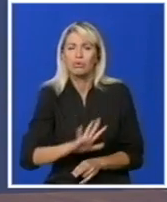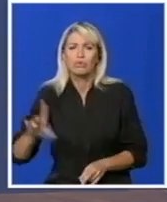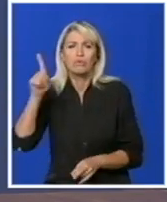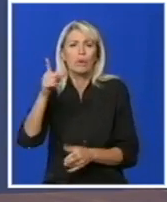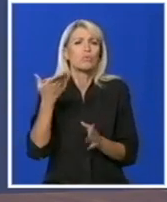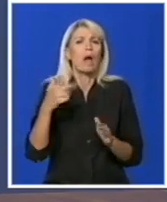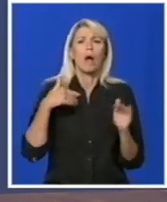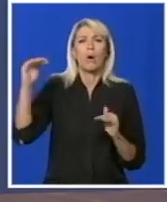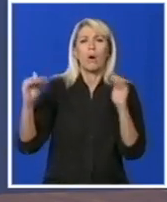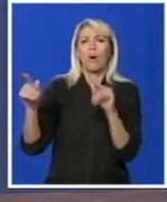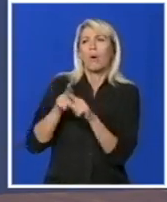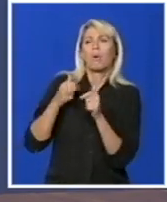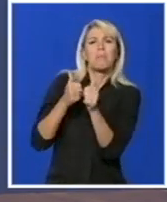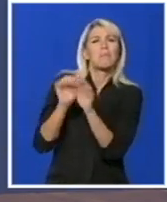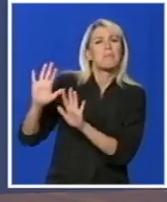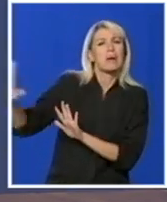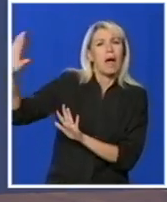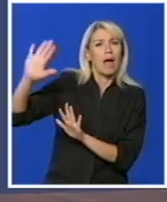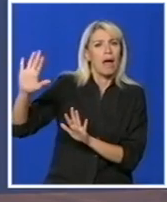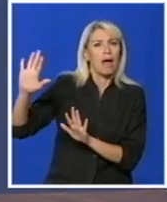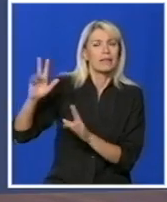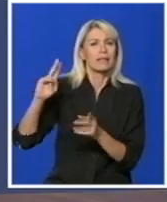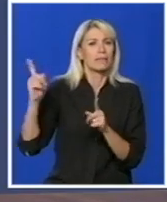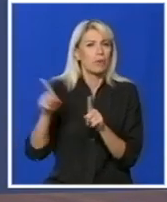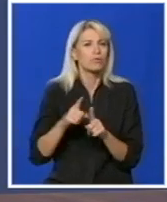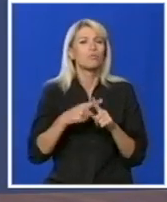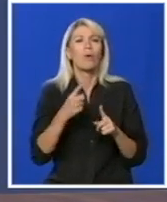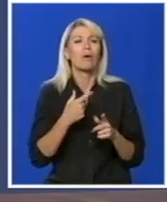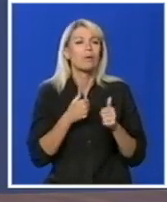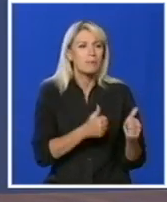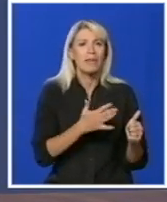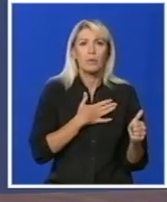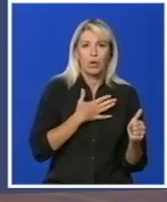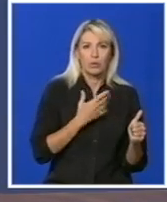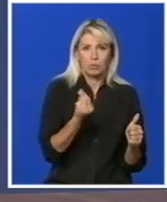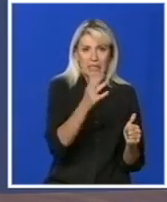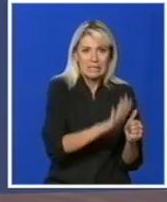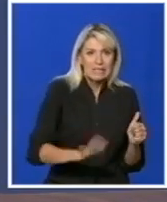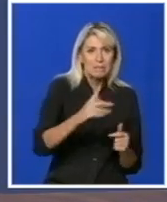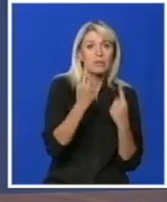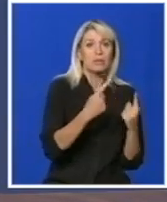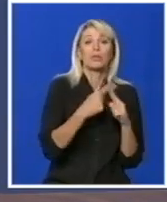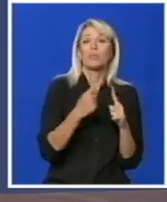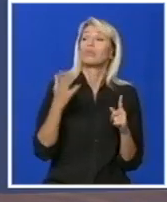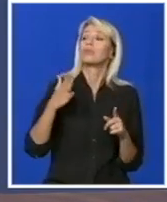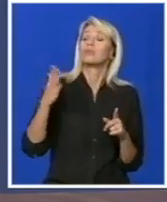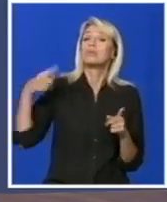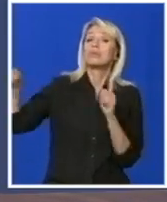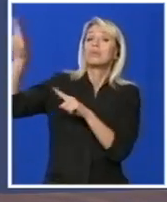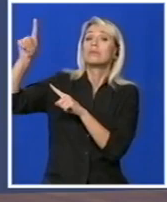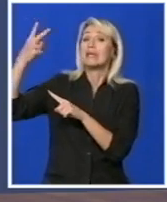možemo upoređivati sopstvenu epidemiološku situaciju sa drugim zemljama odakle nam dolaze ljudi ili odakle dolaze naši ljudi koji se tamo